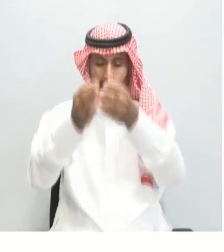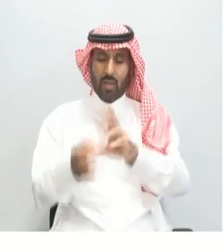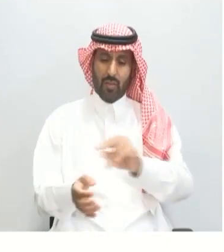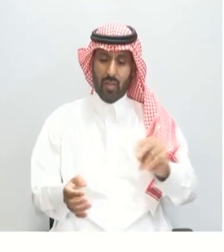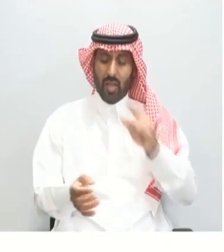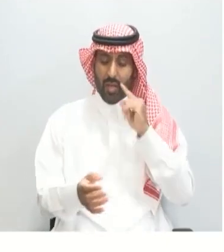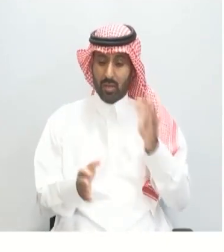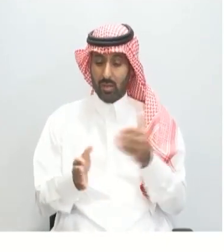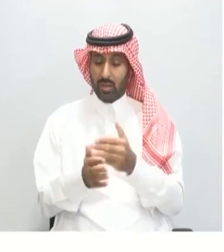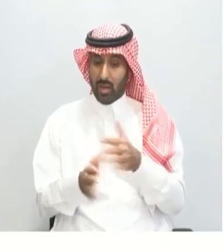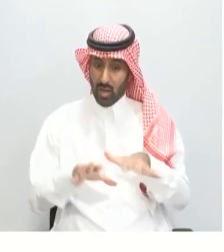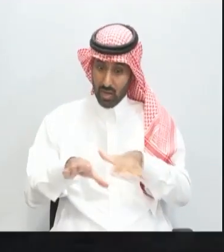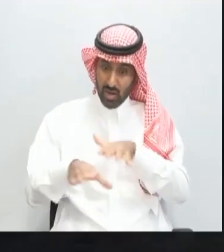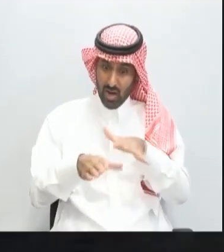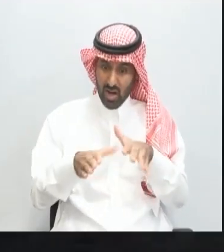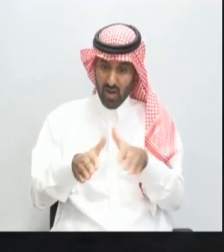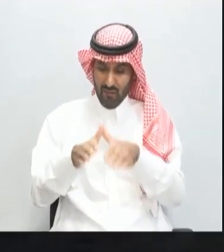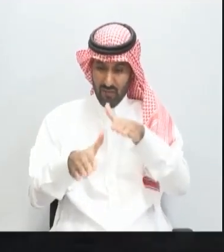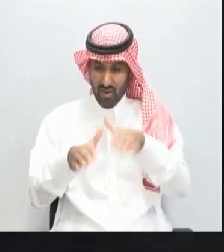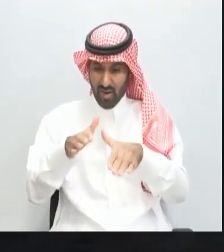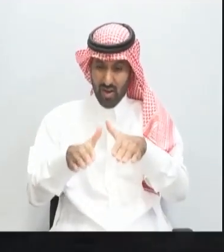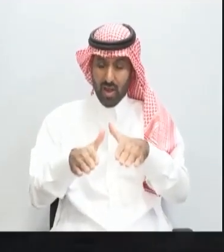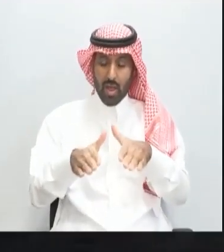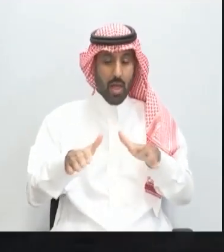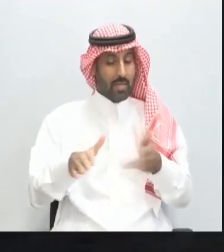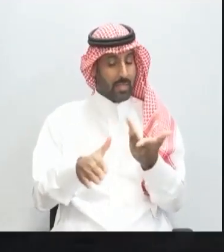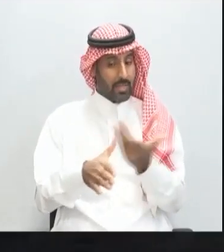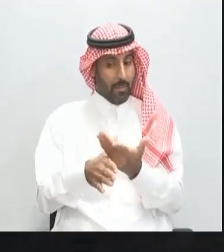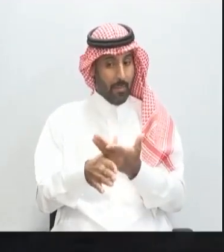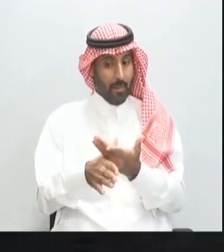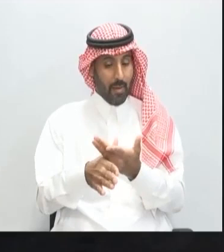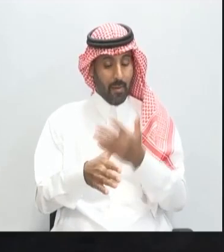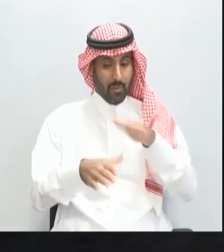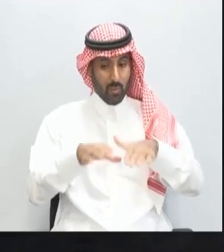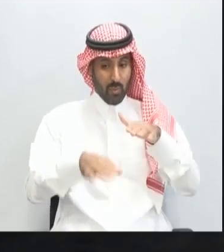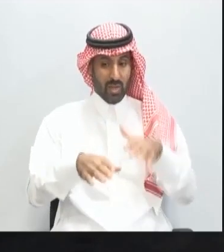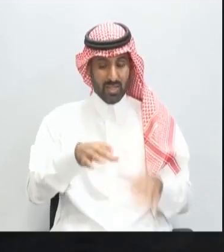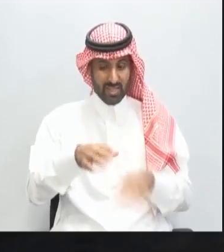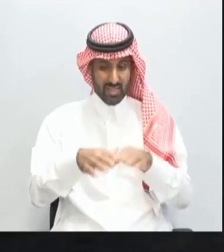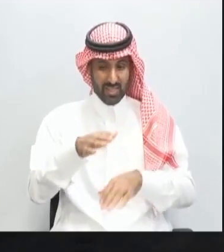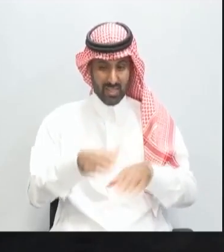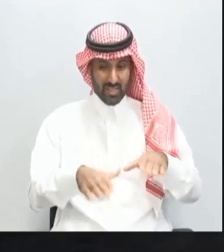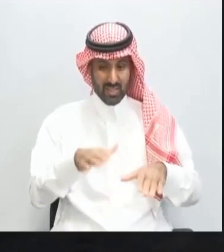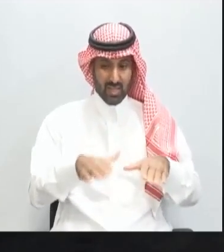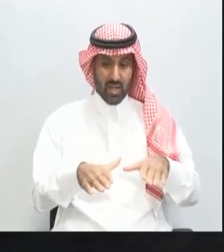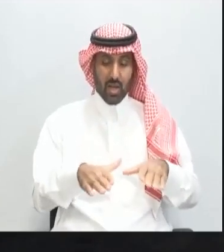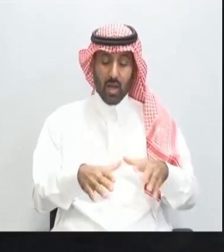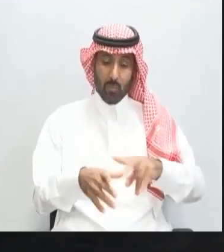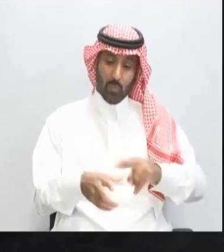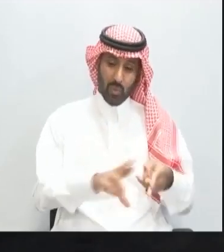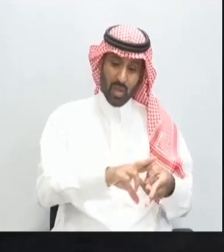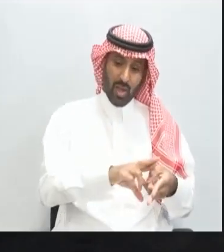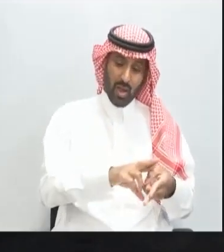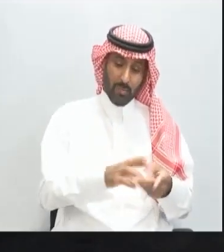ابنائي وبناتي الطلاب افقيه ناتجه عن ماذا عن طبقات رسوبيه او متحوله